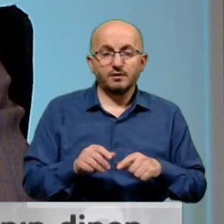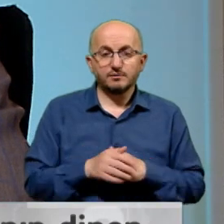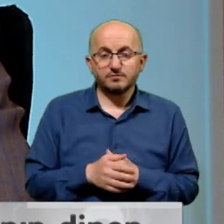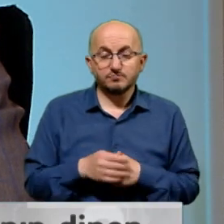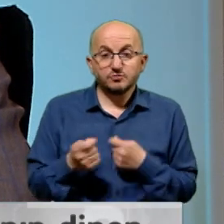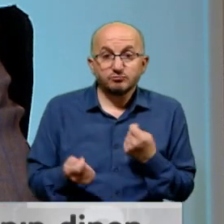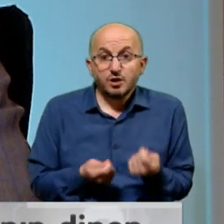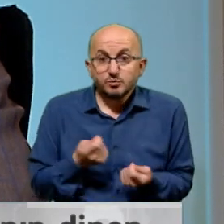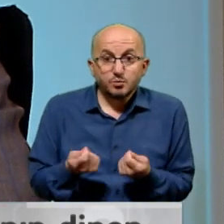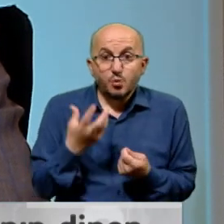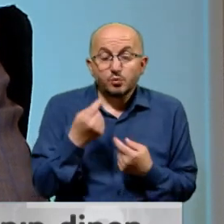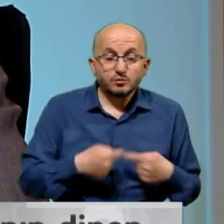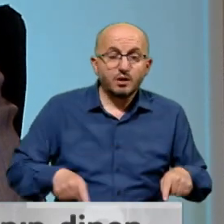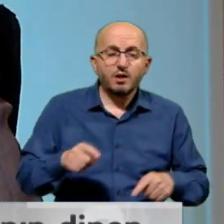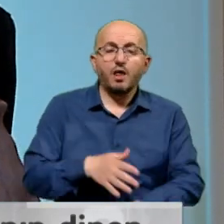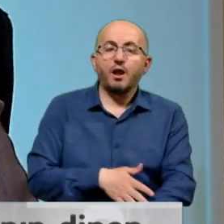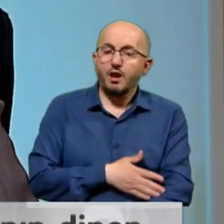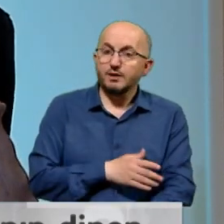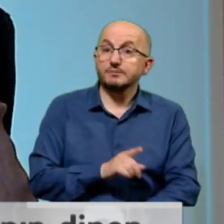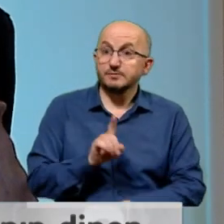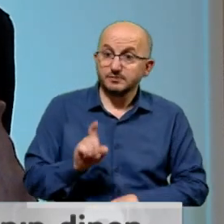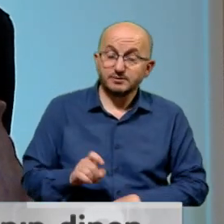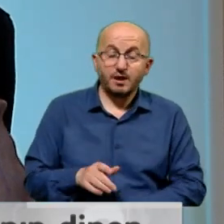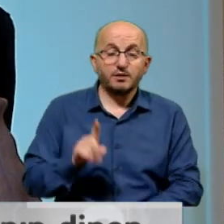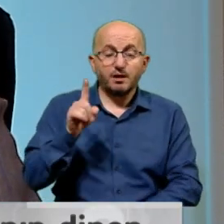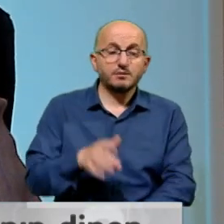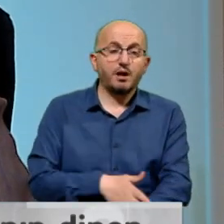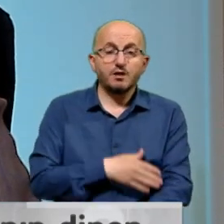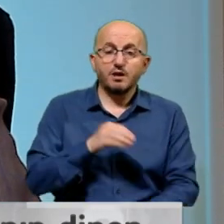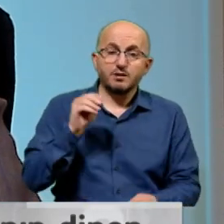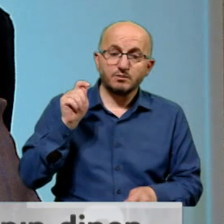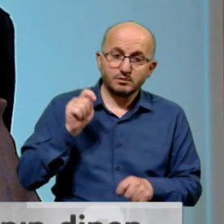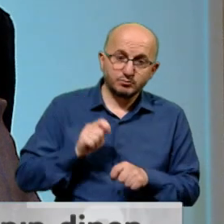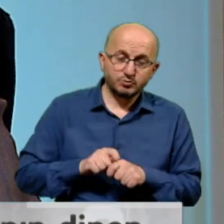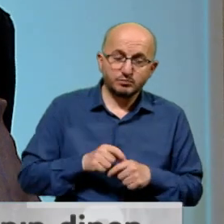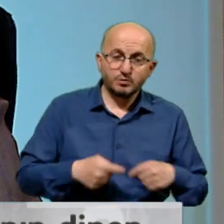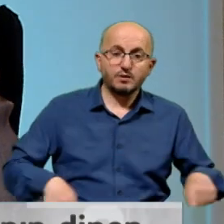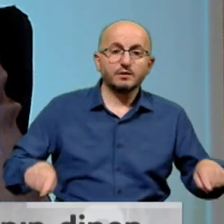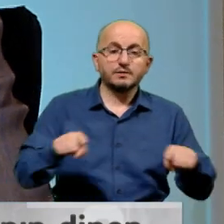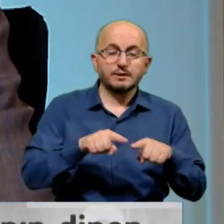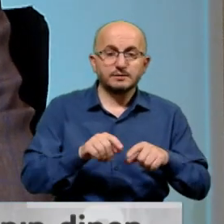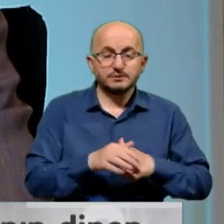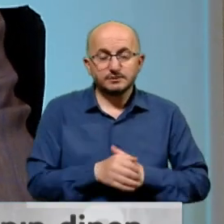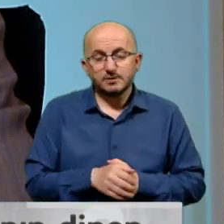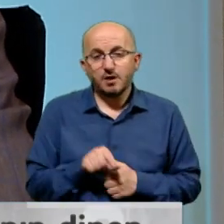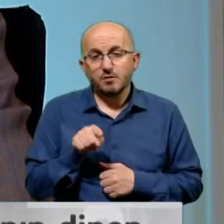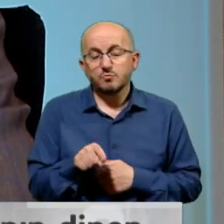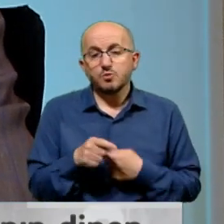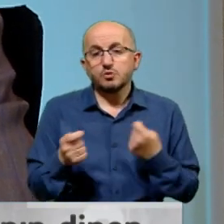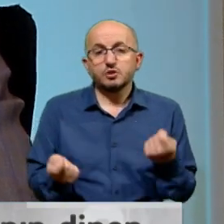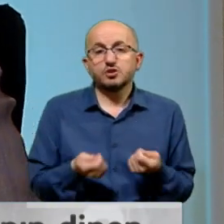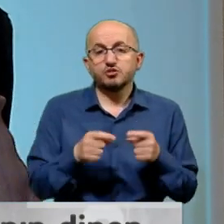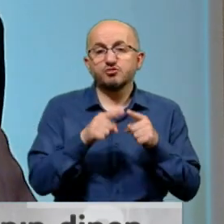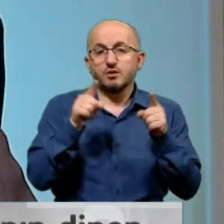meşgul oldukları alan helalse Allah'ın helal kılmış olduğu alanlarsa burada Efendim bu şirketlerin